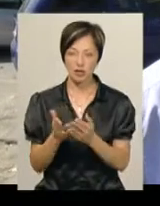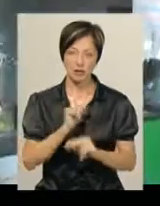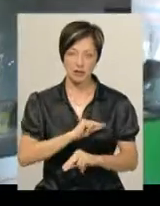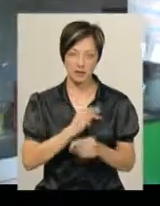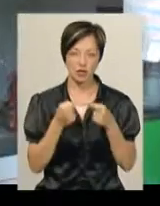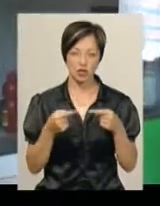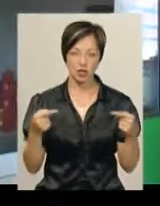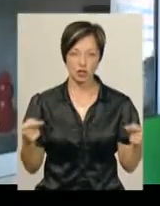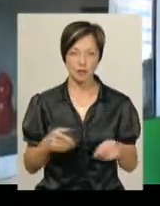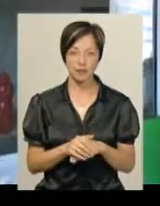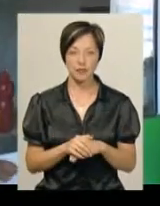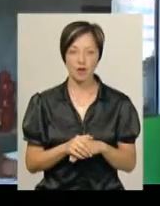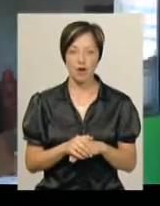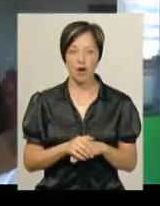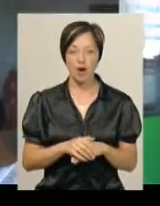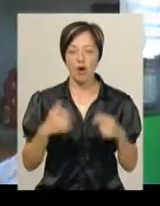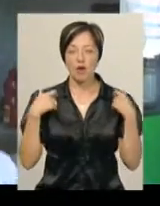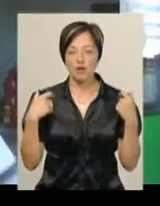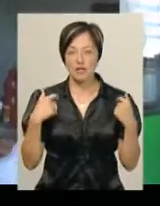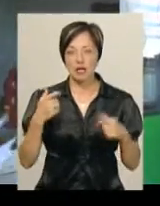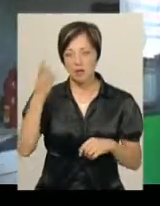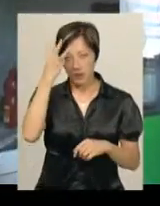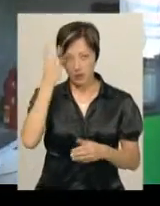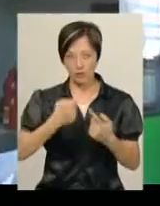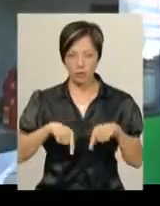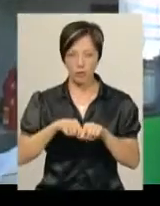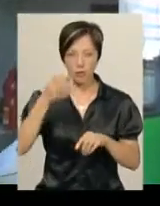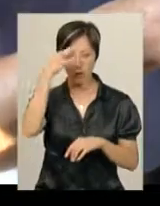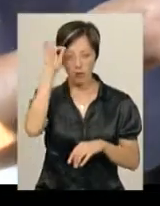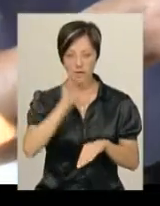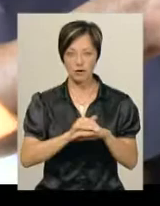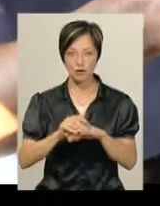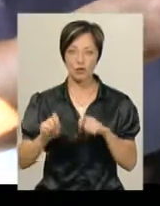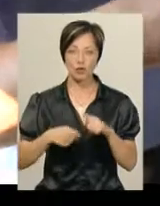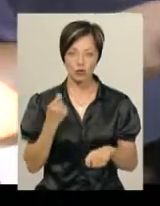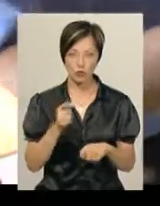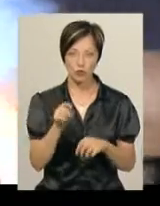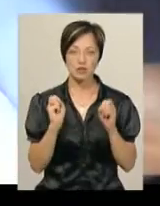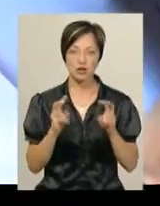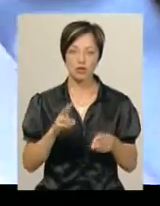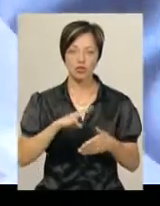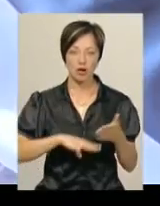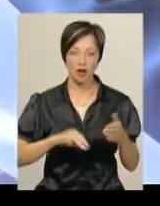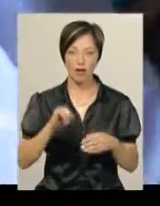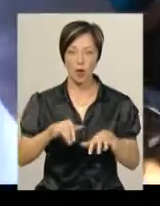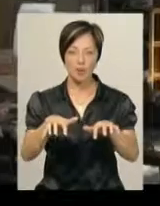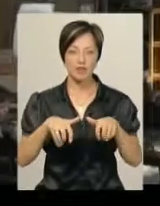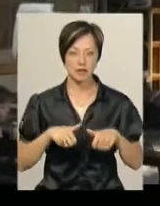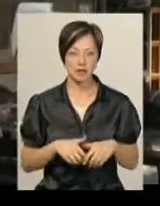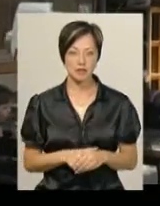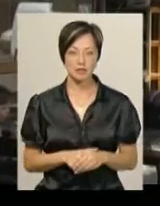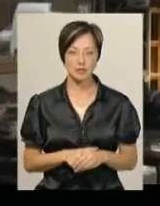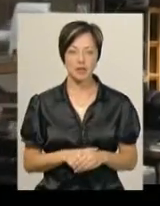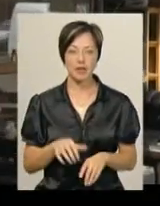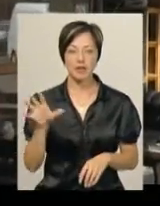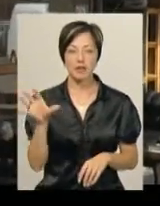інше». Дільничий офіцер Хмельницького відділу поліції Михайло Куїч каже, за зафіксовані правопорушення підприємцям загрожує штраф та конфіскація. «Ці